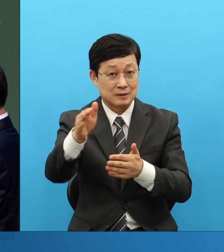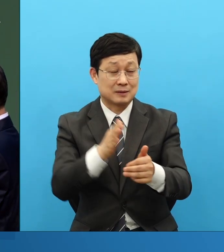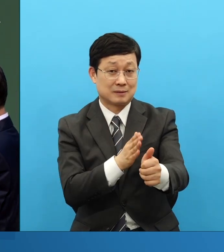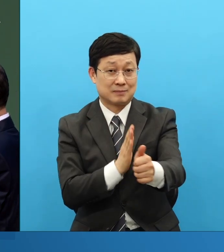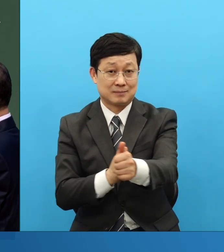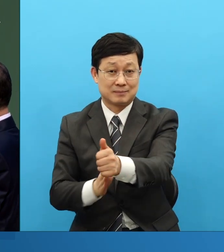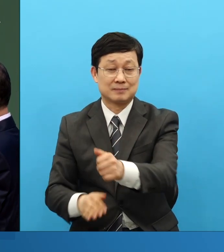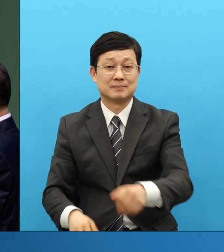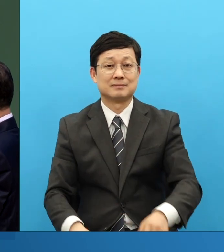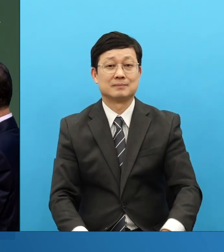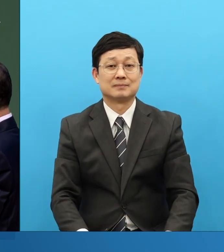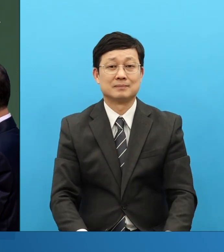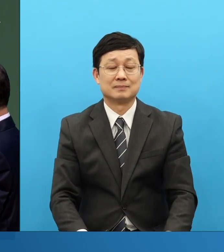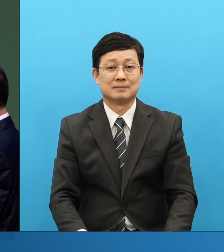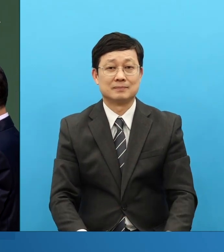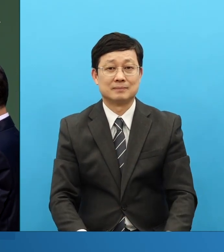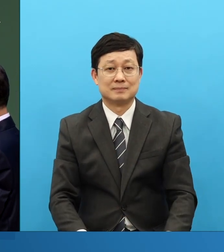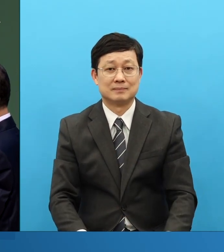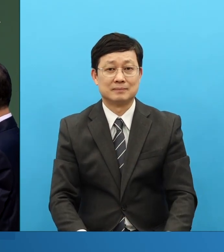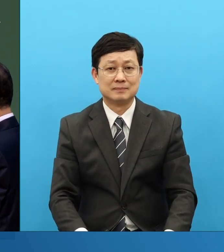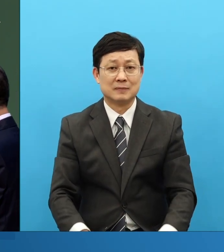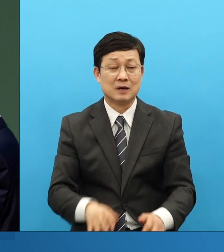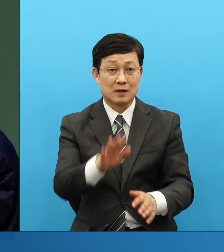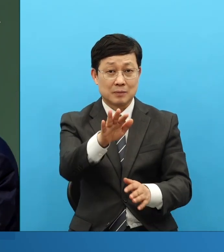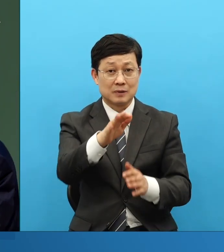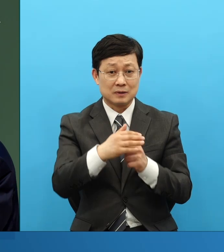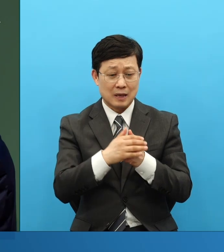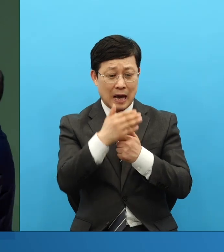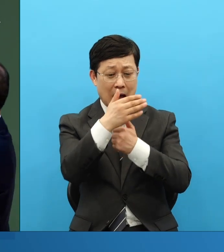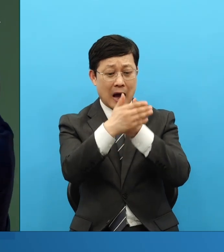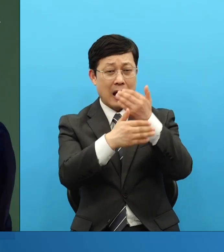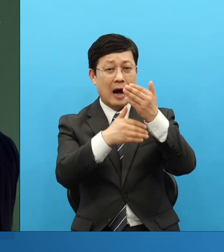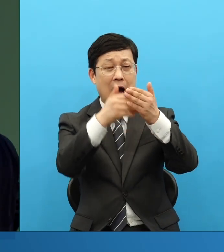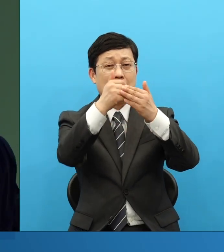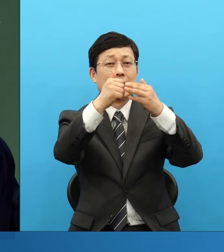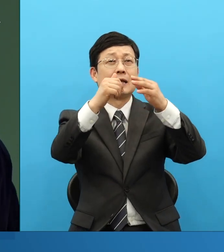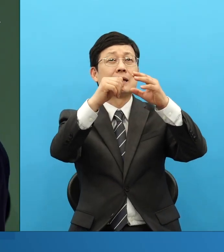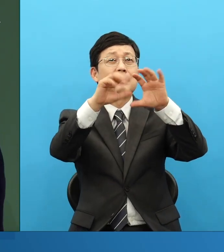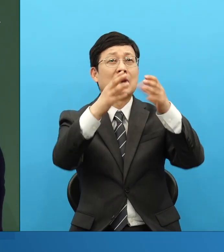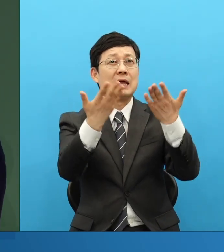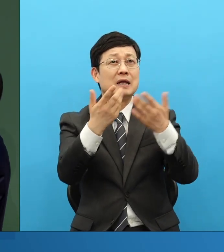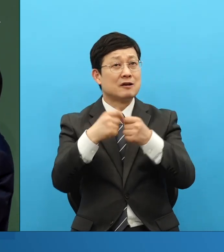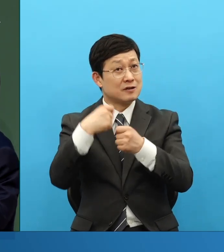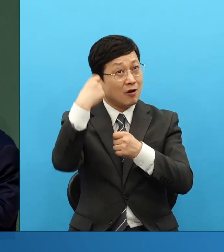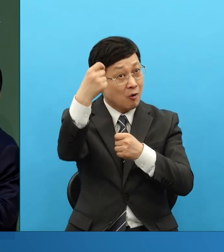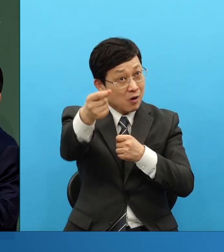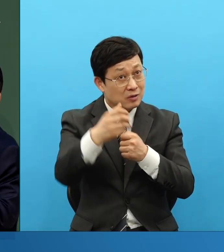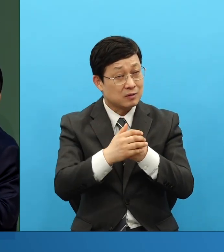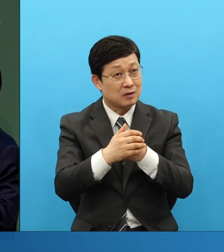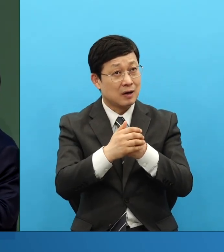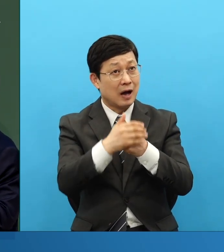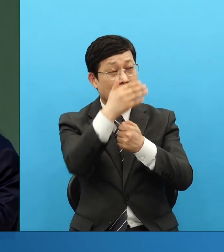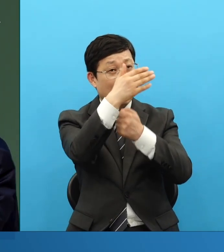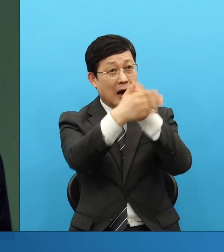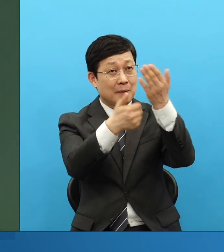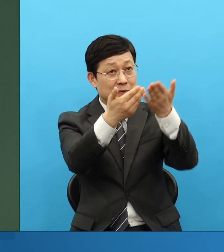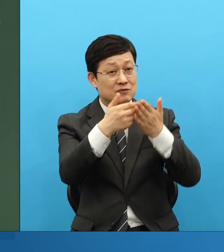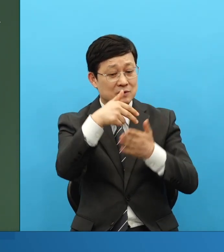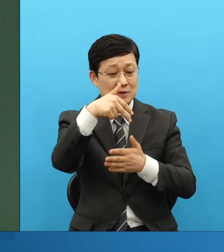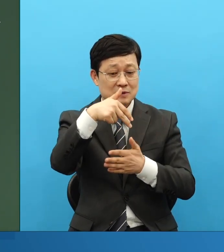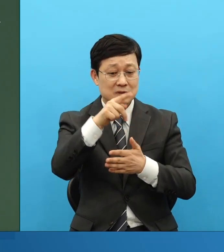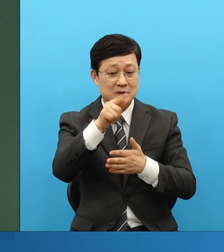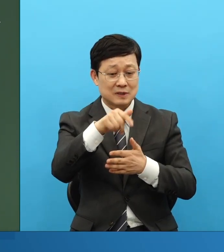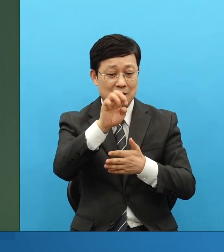영원한 기업 작품 유산이 실행되도록 가져가야 돼. That you have to take this so that you can really actualize the eternal